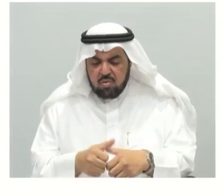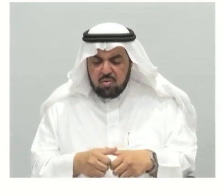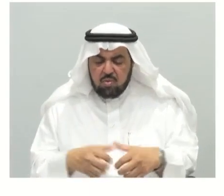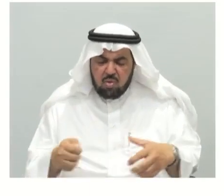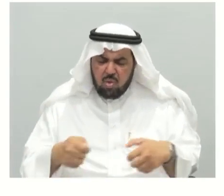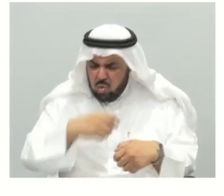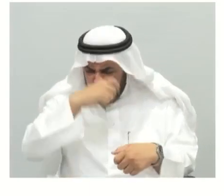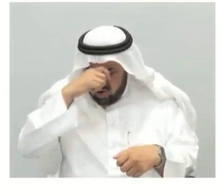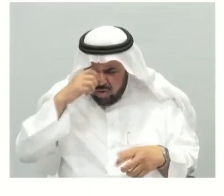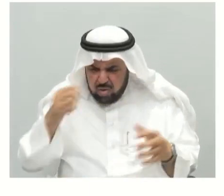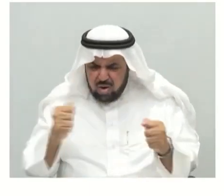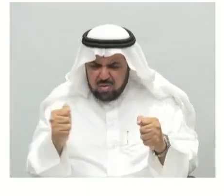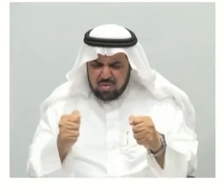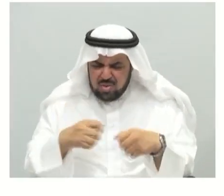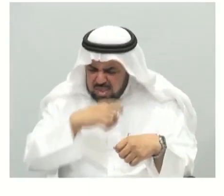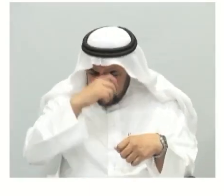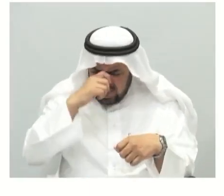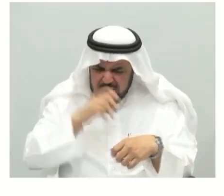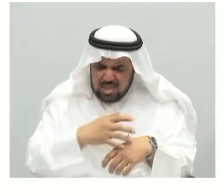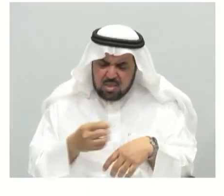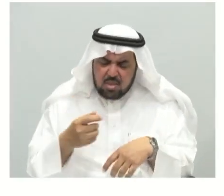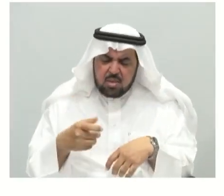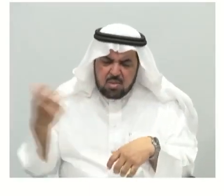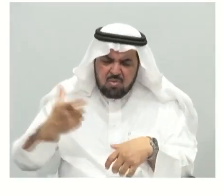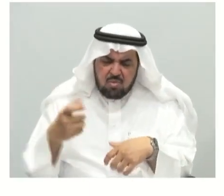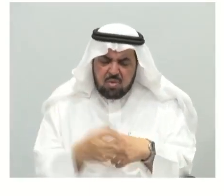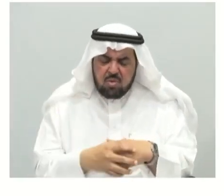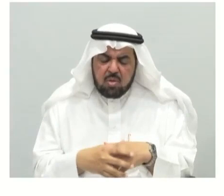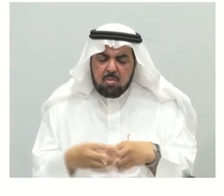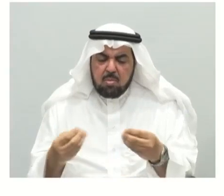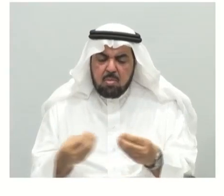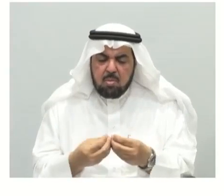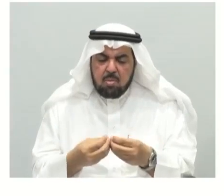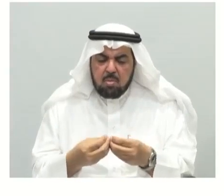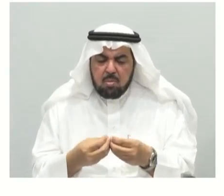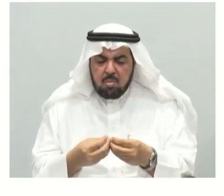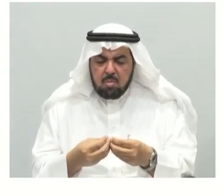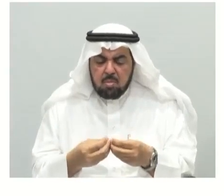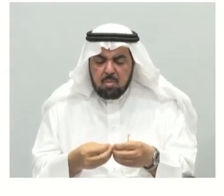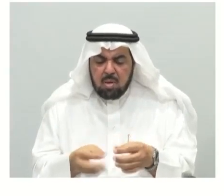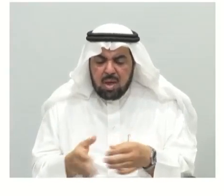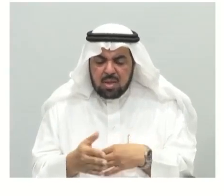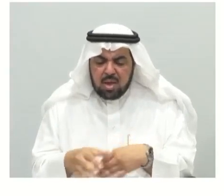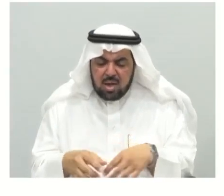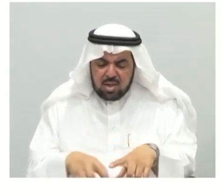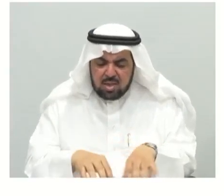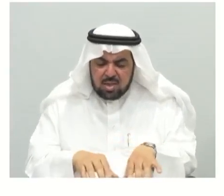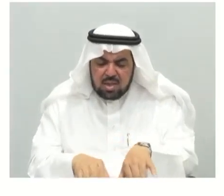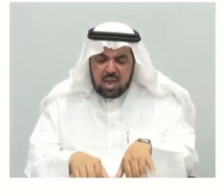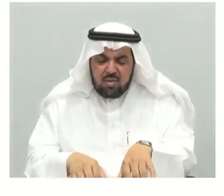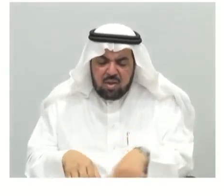وجافه مع حشرات زاحفه فقط بوصفها مصدرا لغذائه وصف هذا